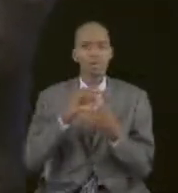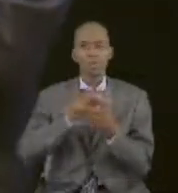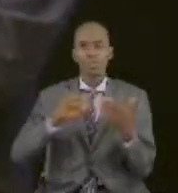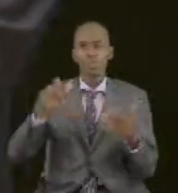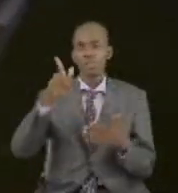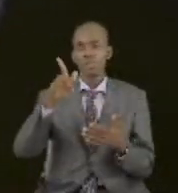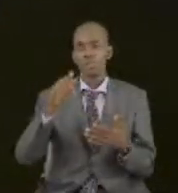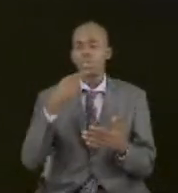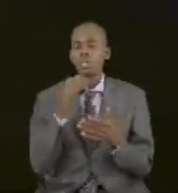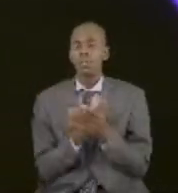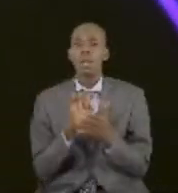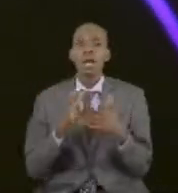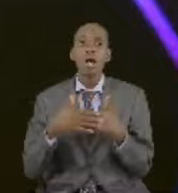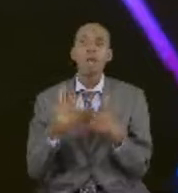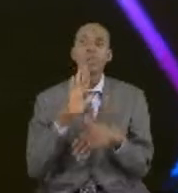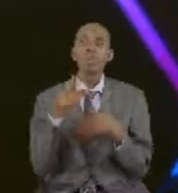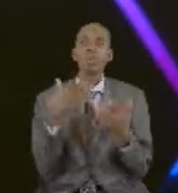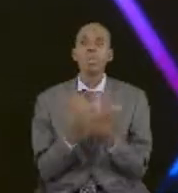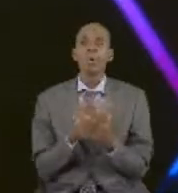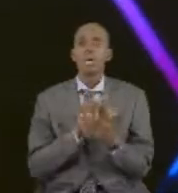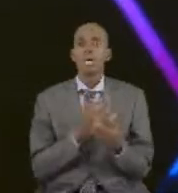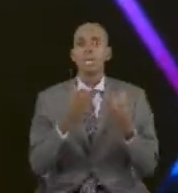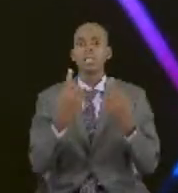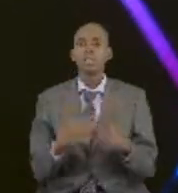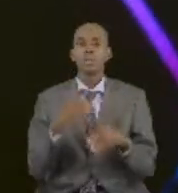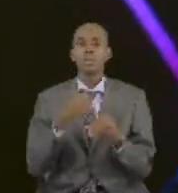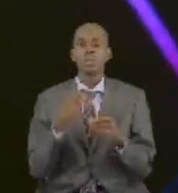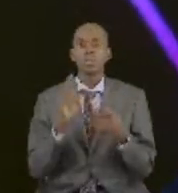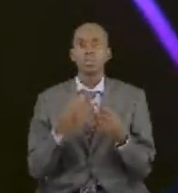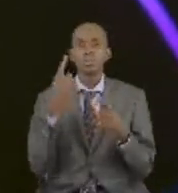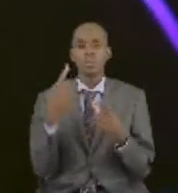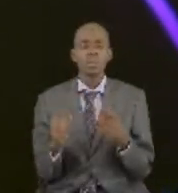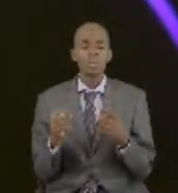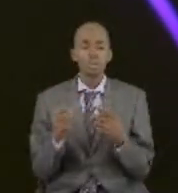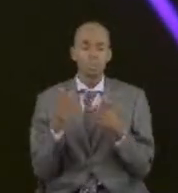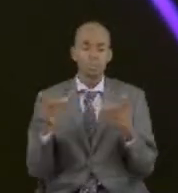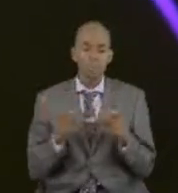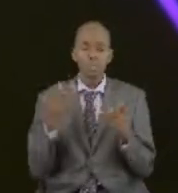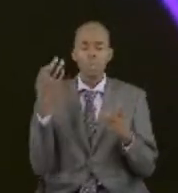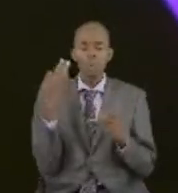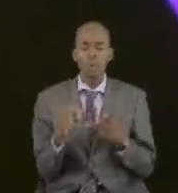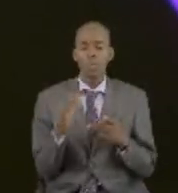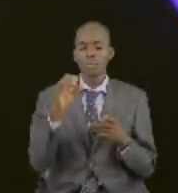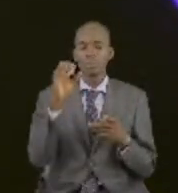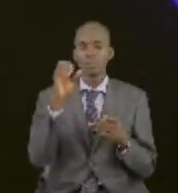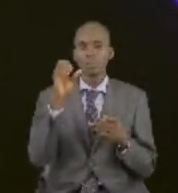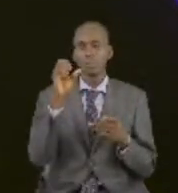21, j'allais ensuite dans les contrées de la Syrie et de la Cilicie.